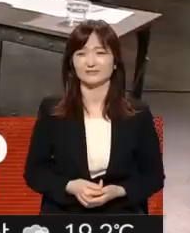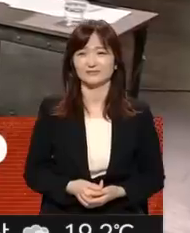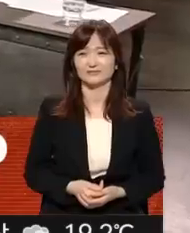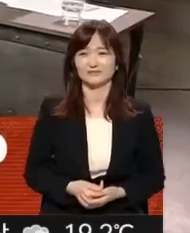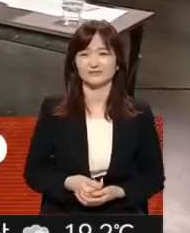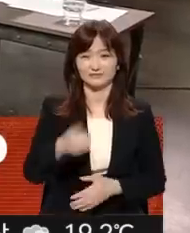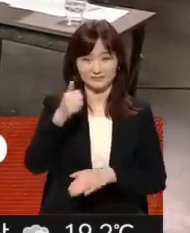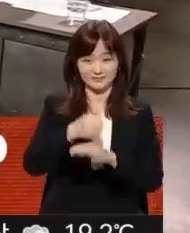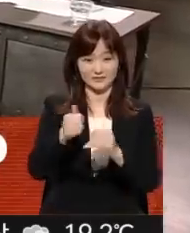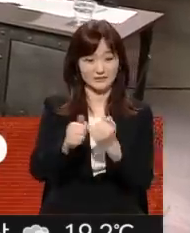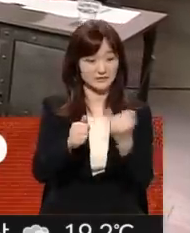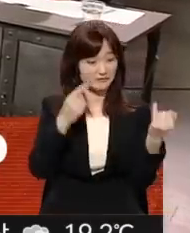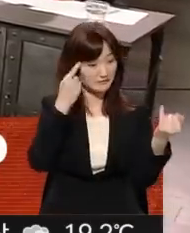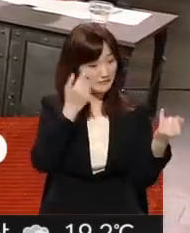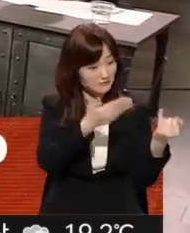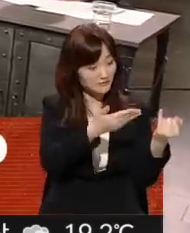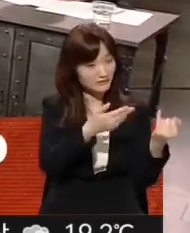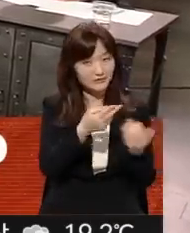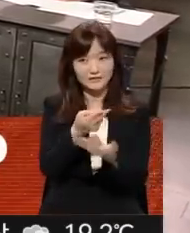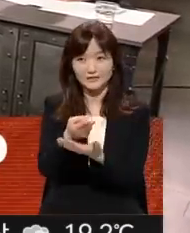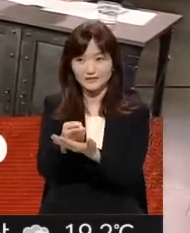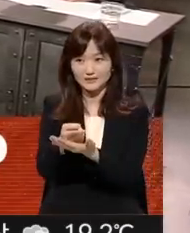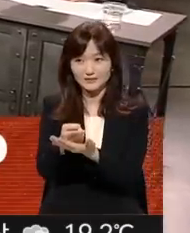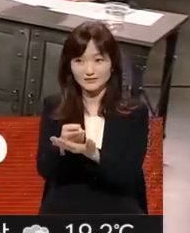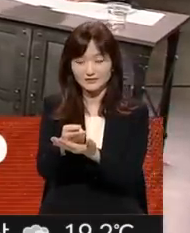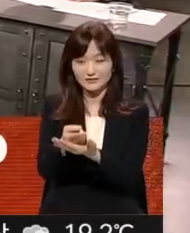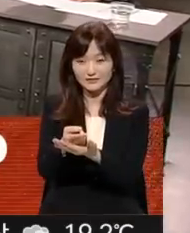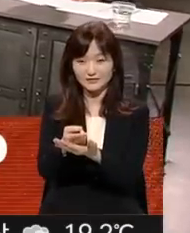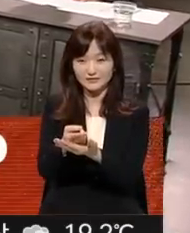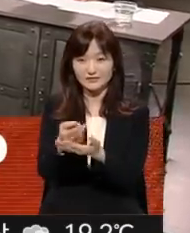사모님한테 여쭤볼게요. 혹시 침대에다가 이거 끌어안고 자는지.